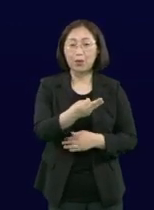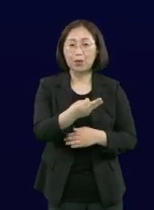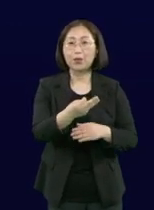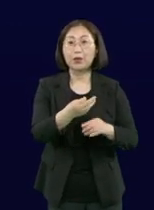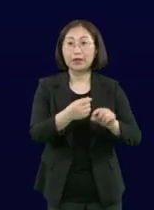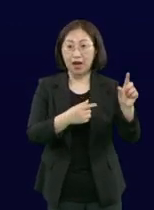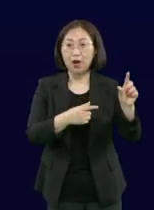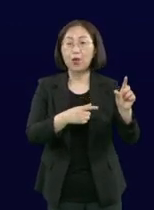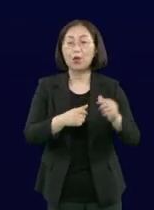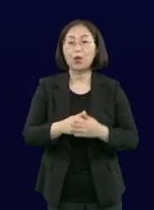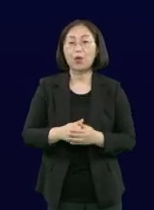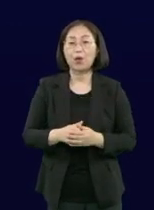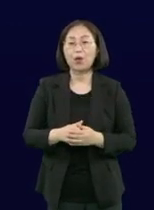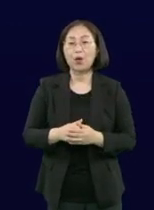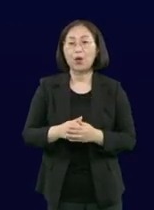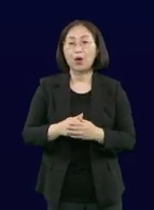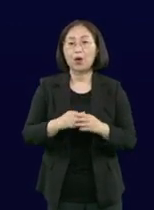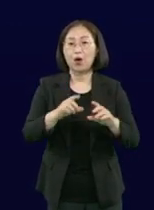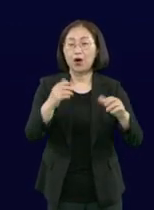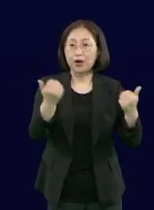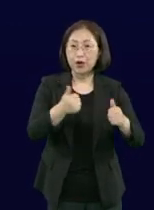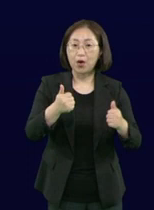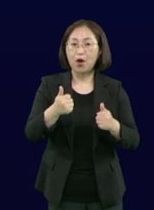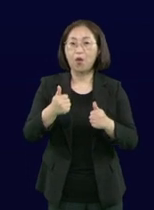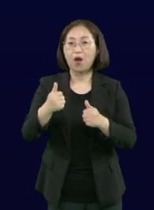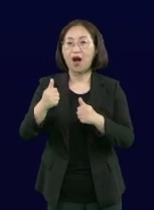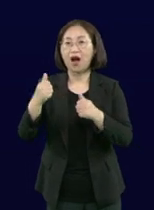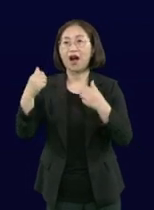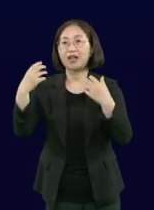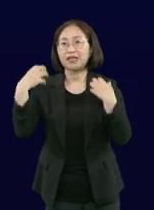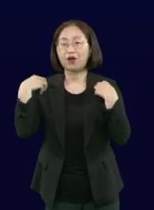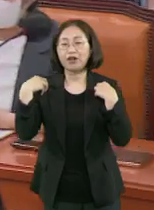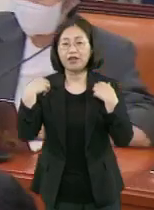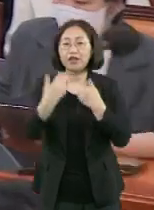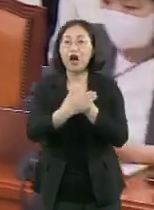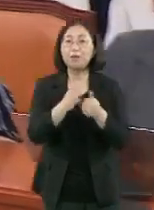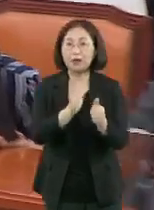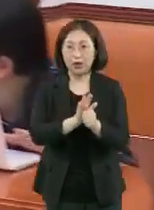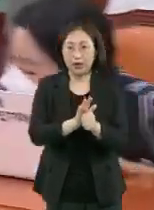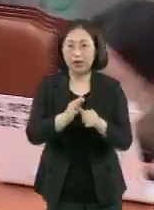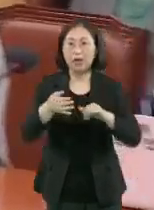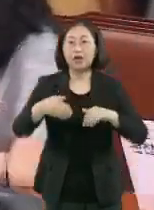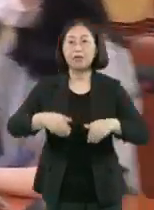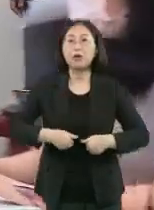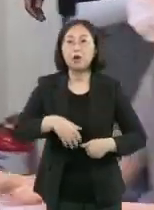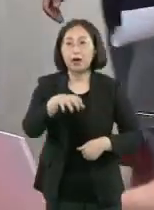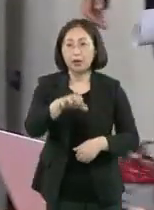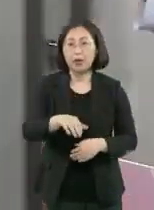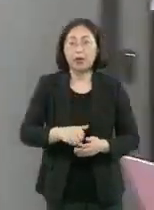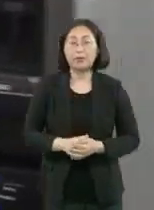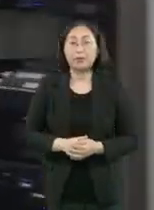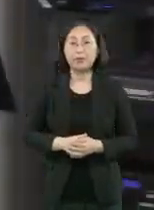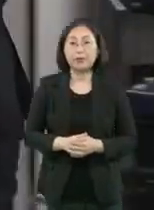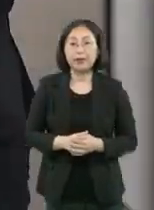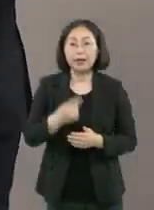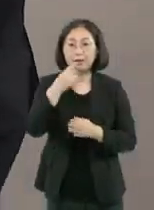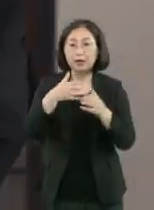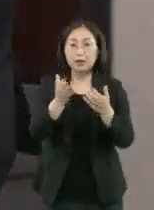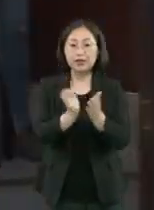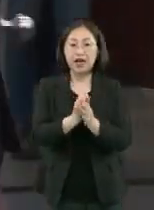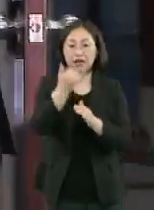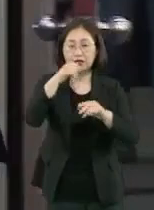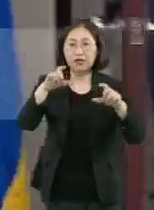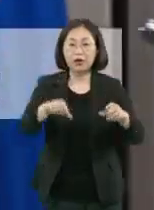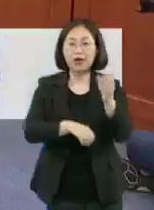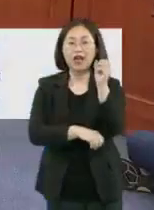다수당을 차지해 의회와 집행부 간의 협력이 과제로 떠올랐습니다. 지방선거 참패로 충청권의 민주당 지지